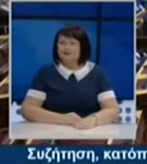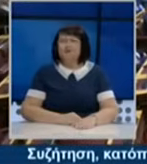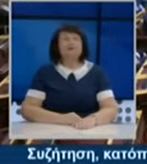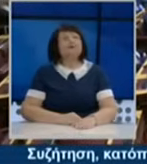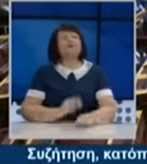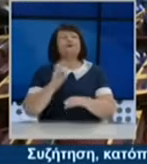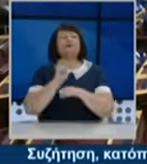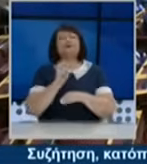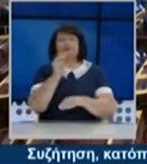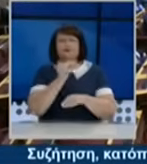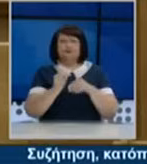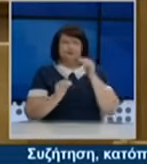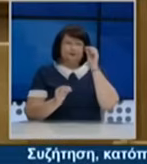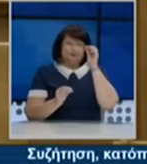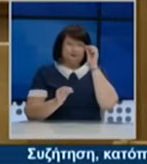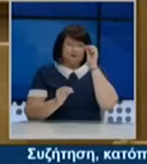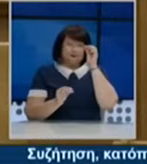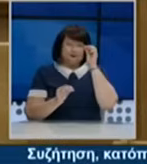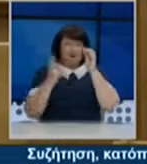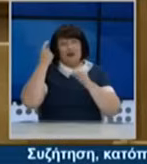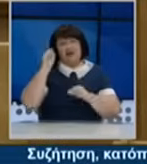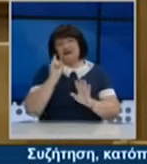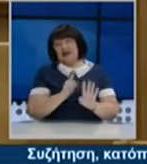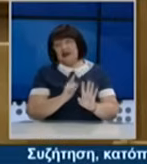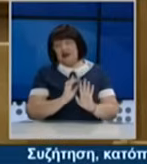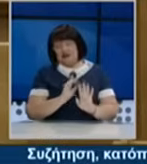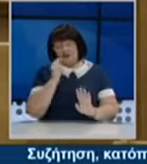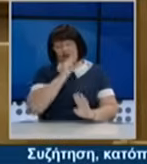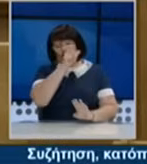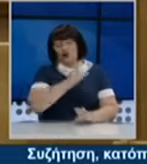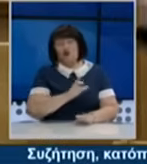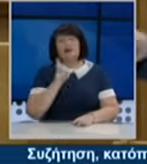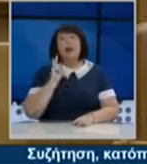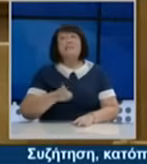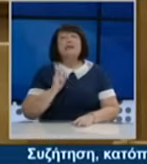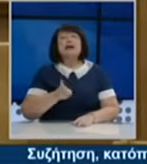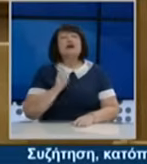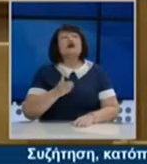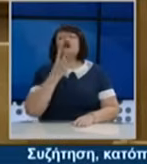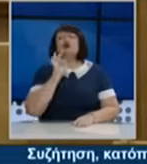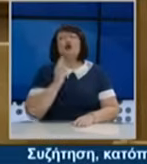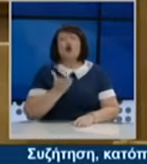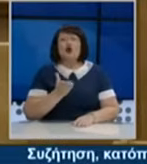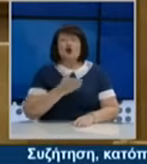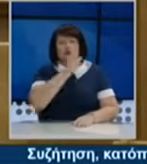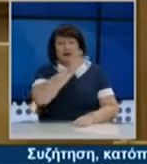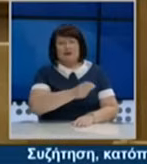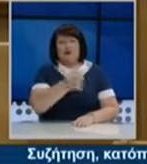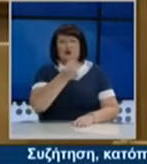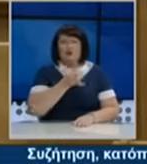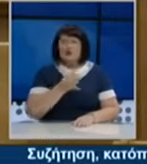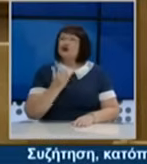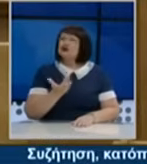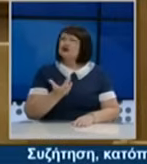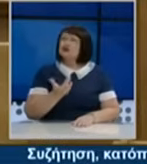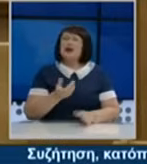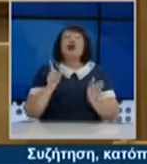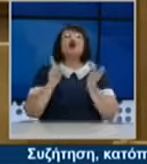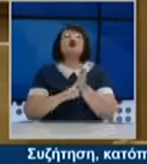υπόλοιπα. Τα ανίδεα δήθεν του Πρωθυπουργού. Είναι επικίνδυνος και για άλλο λόγο. Είπε ο Πρωθυπουργός ότι ο